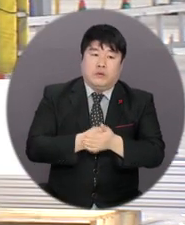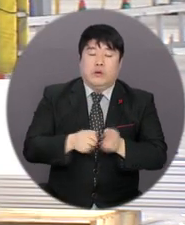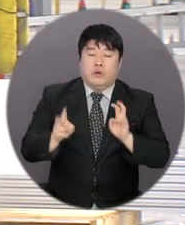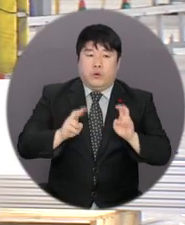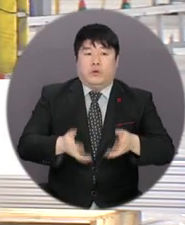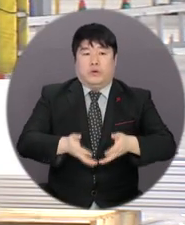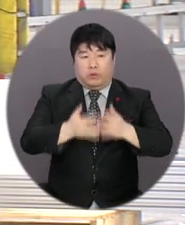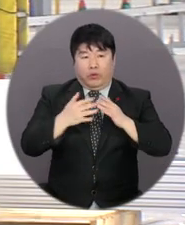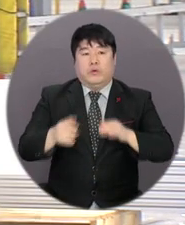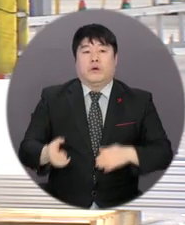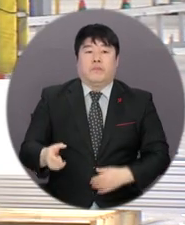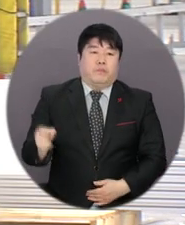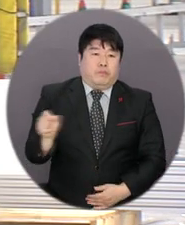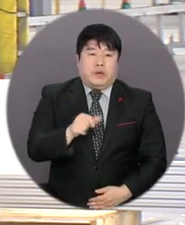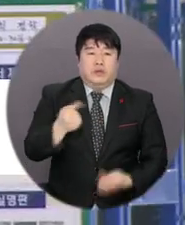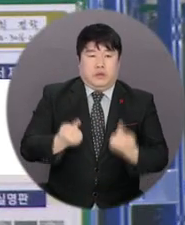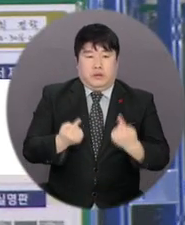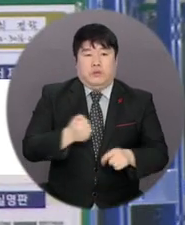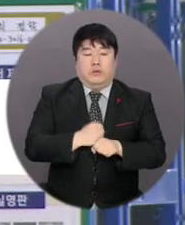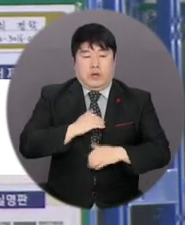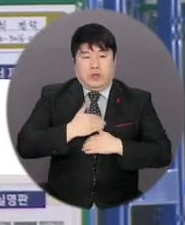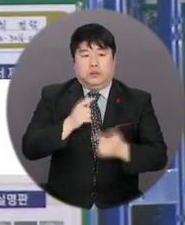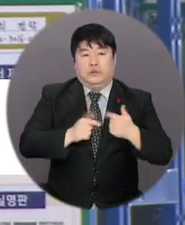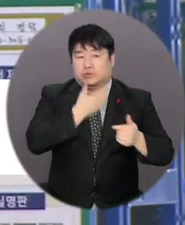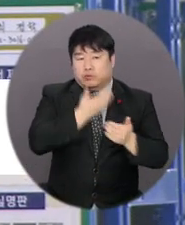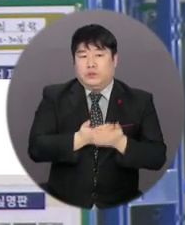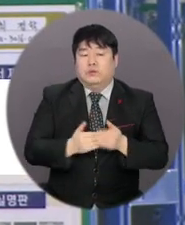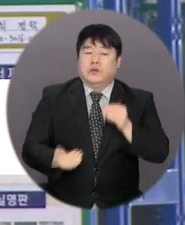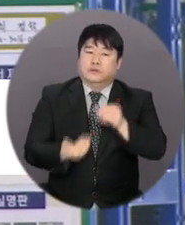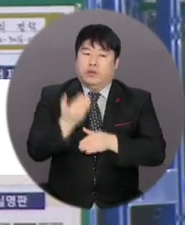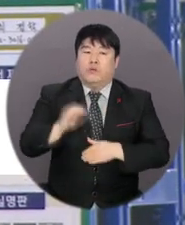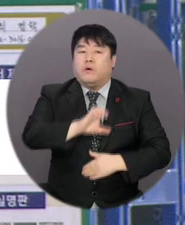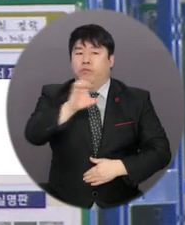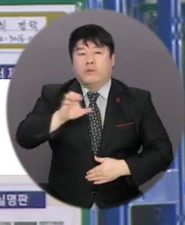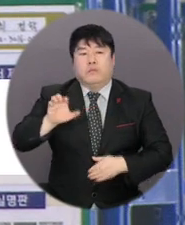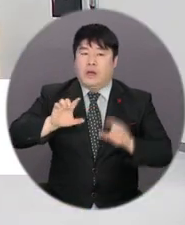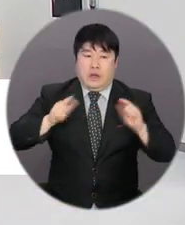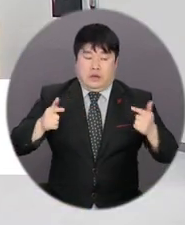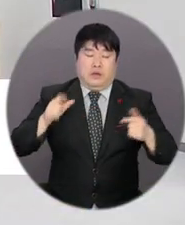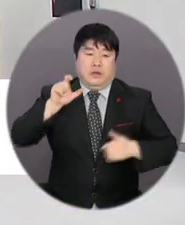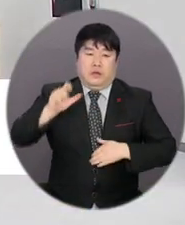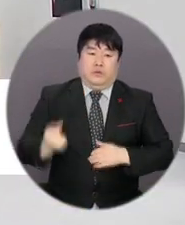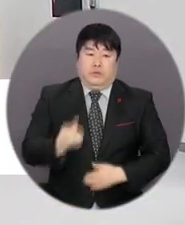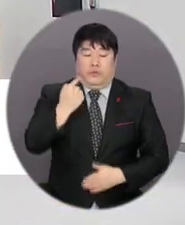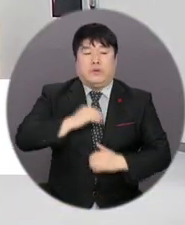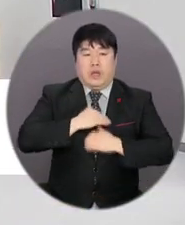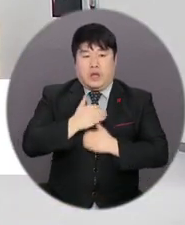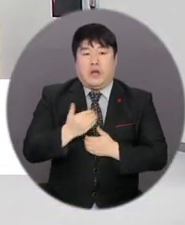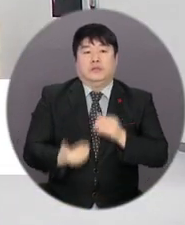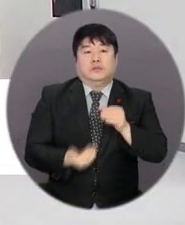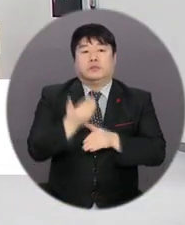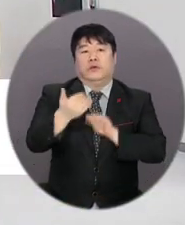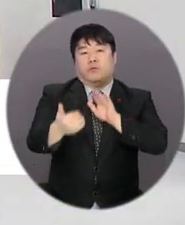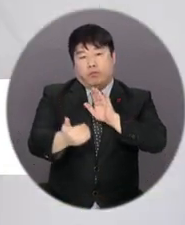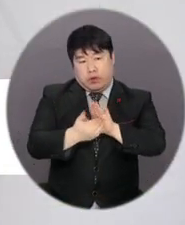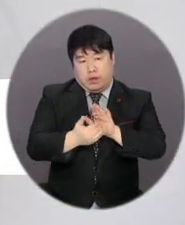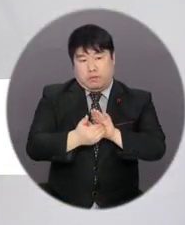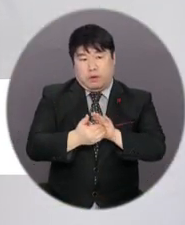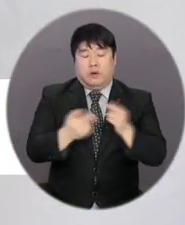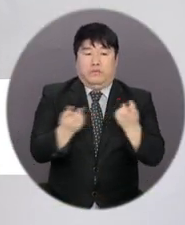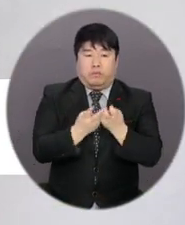속도보다 안전이 더 중요한 만큼 사고가 반복되지 않도록 강도 높은 안전사고 예방대책을